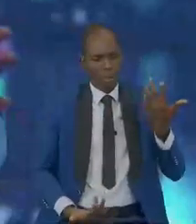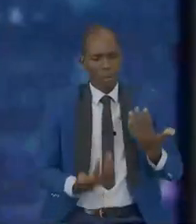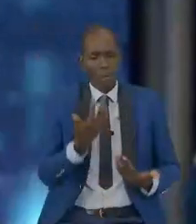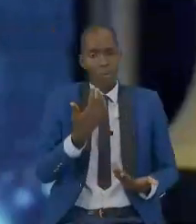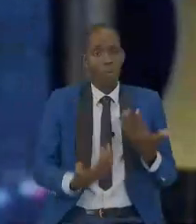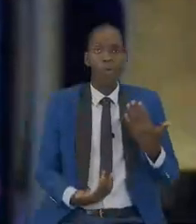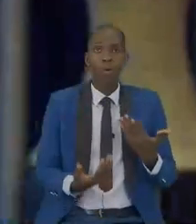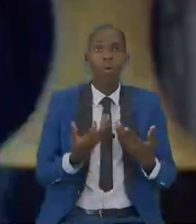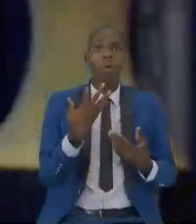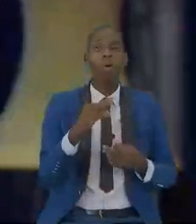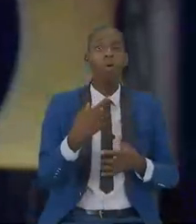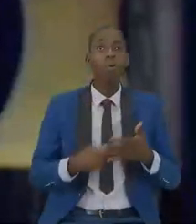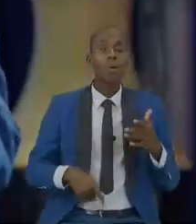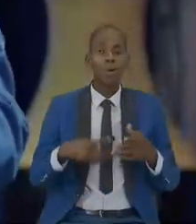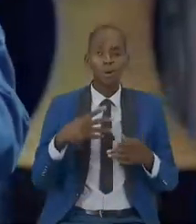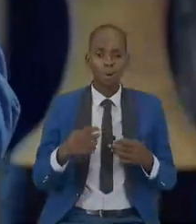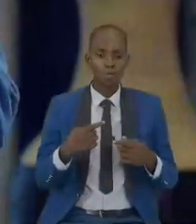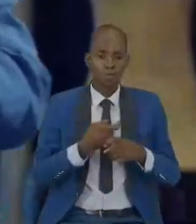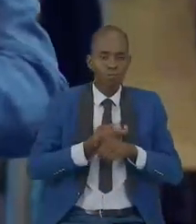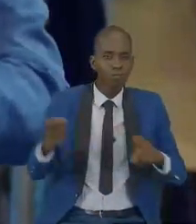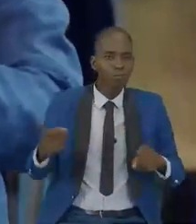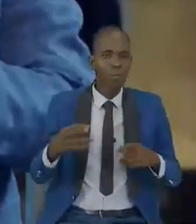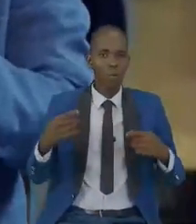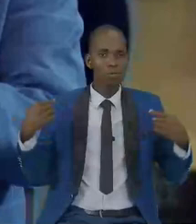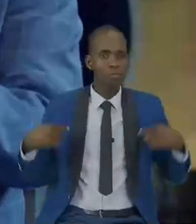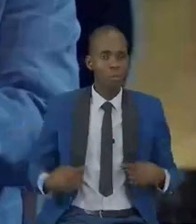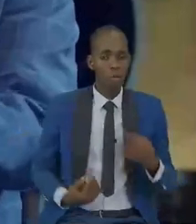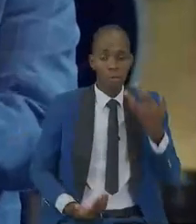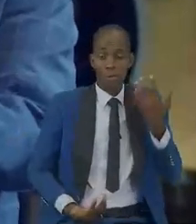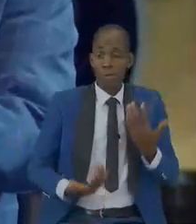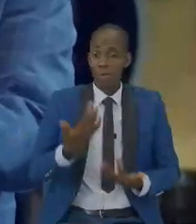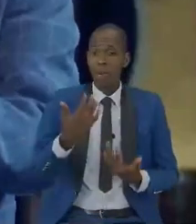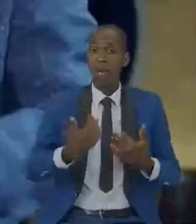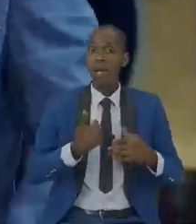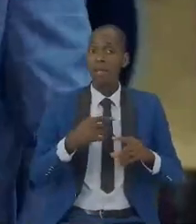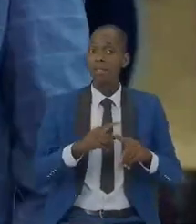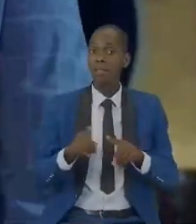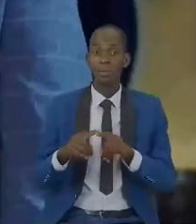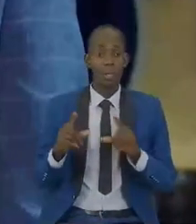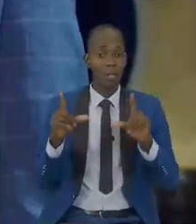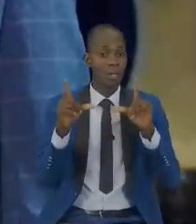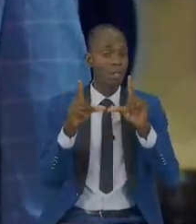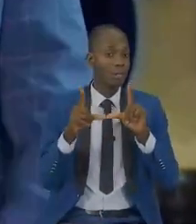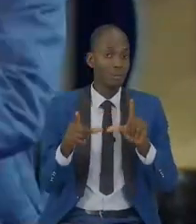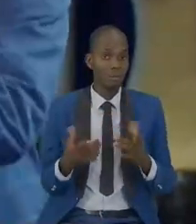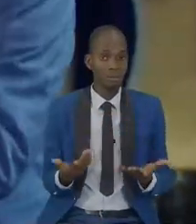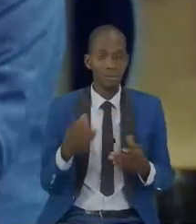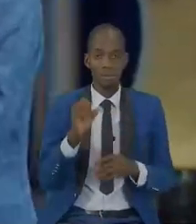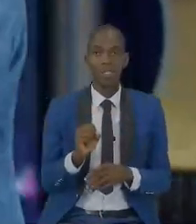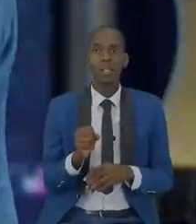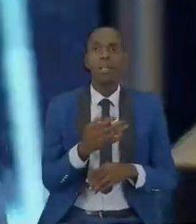voyons dans cette fournaise, la fournaise d'affliction. Vous connaissez la fournaise, non? La fournaise